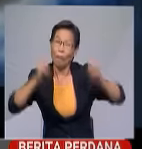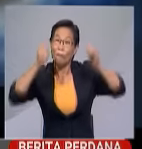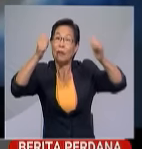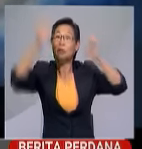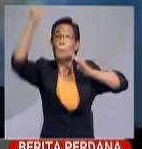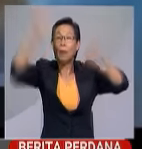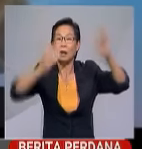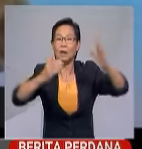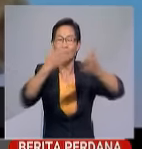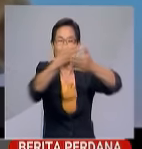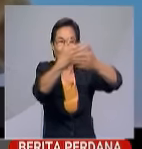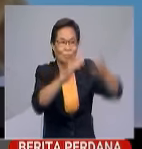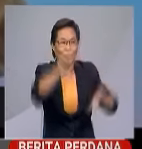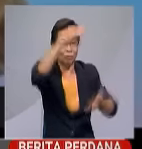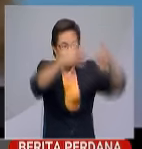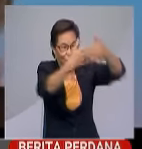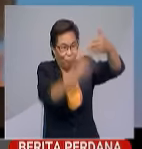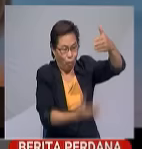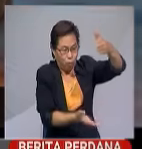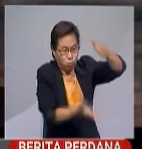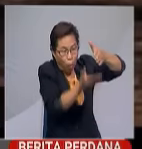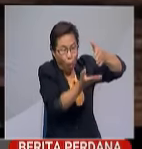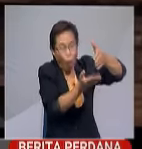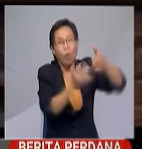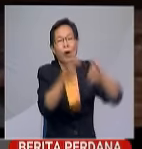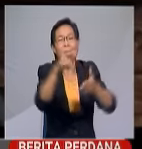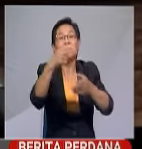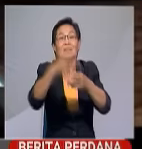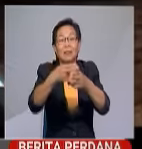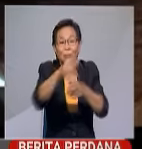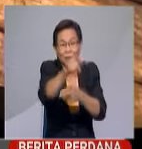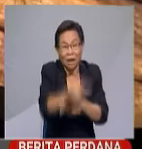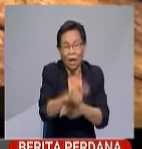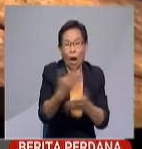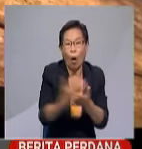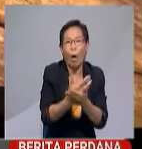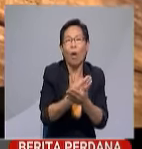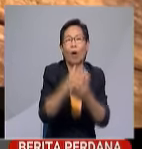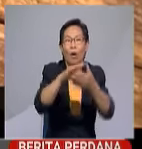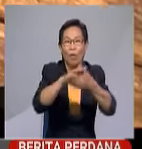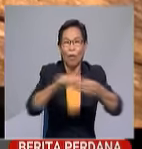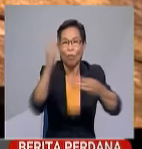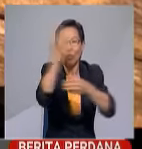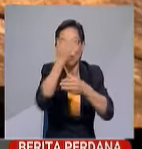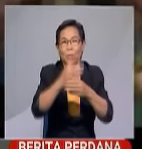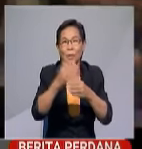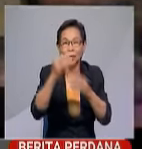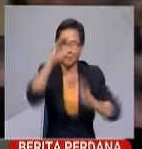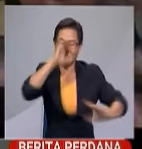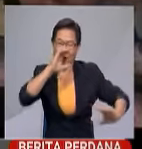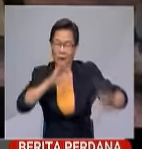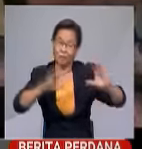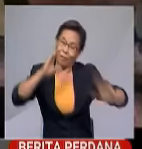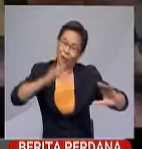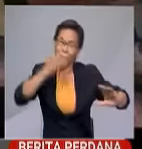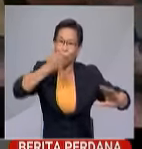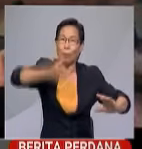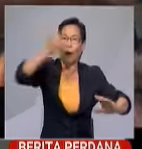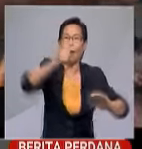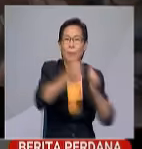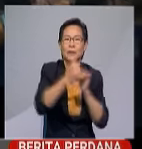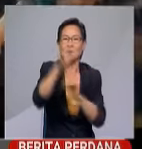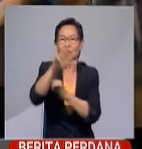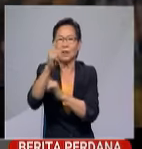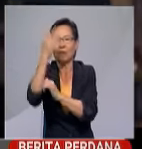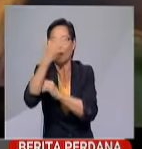pertama disenara pendek untuk pencalonan awal bagi kategori filem cereka animasi terbaik bersama 31 filem